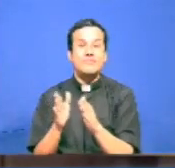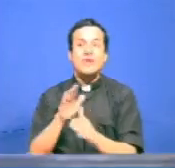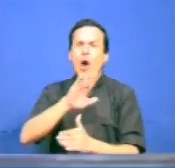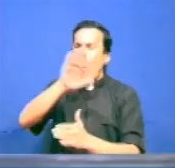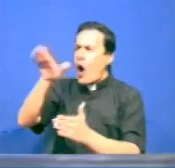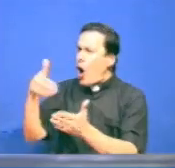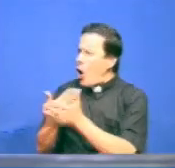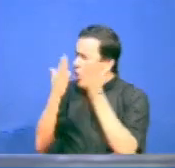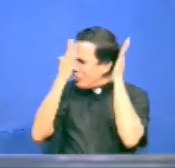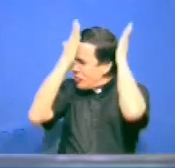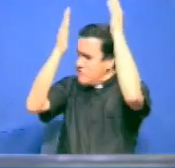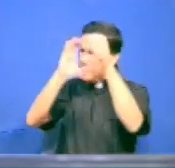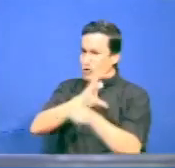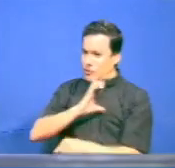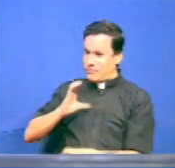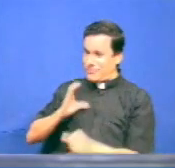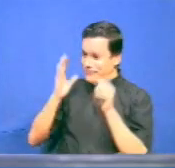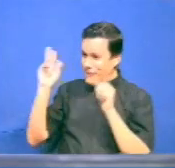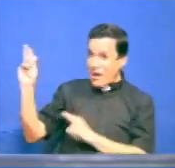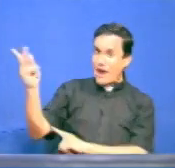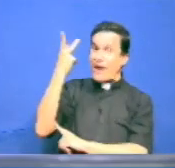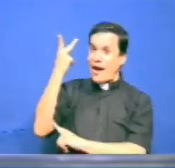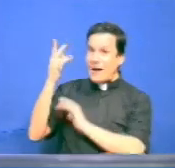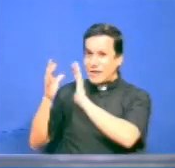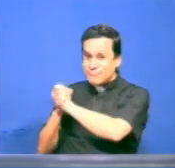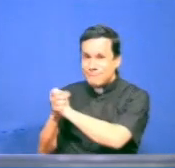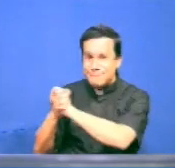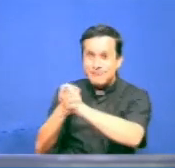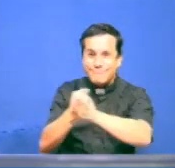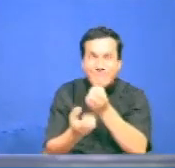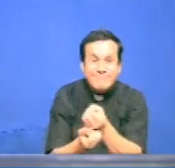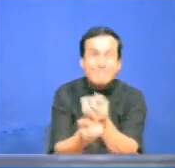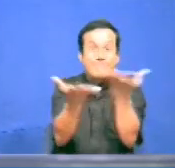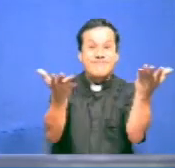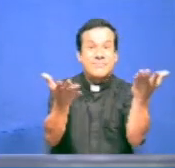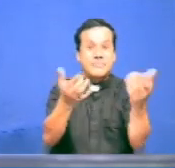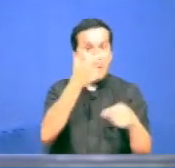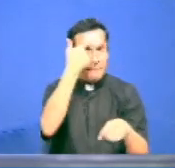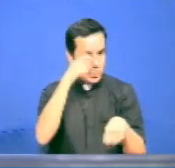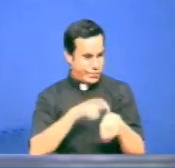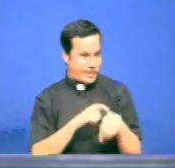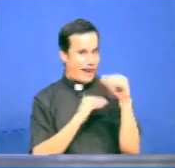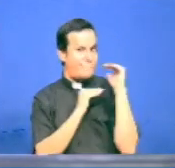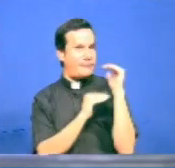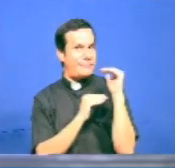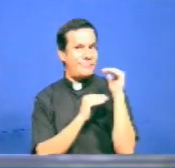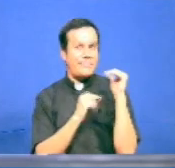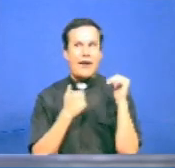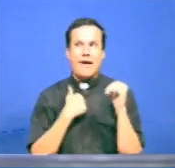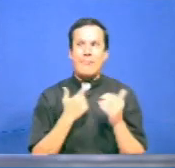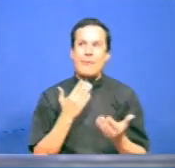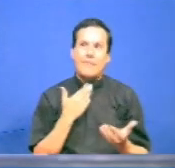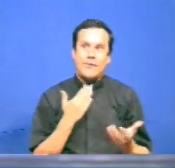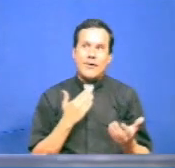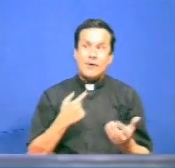bishops in Kenya. Because of time factor, I'll only mention the metropolitans. We